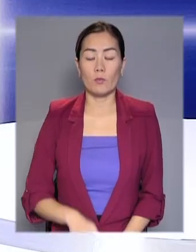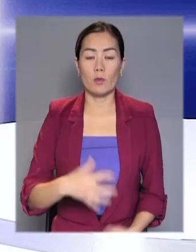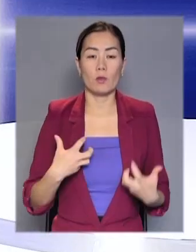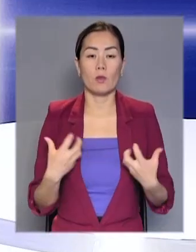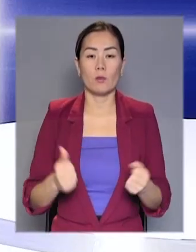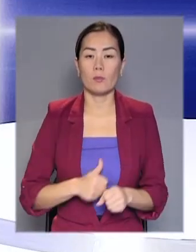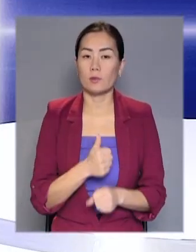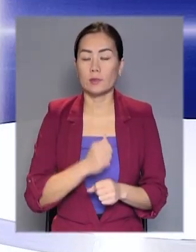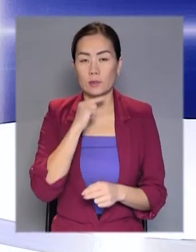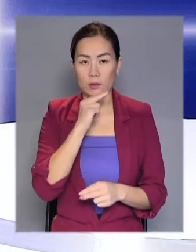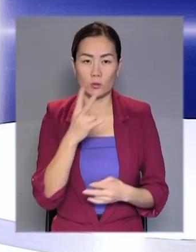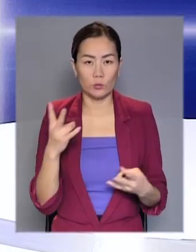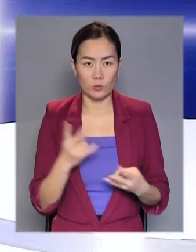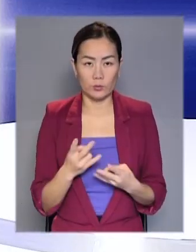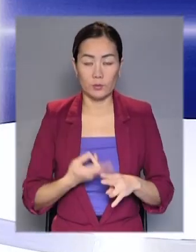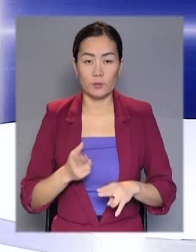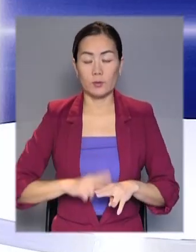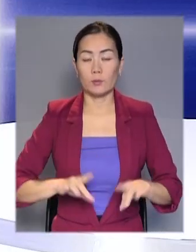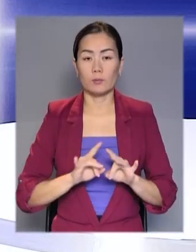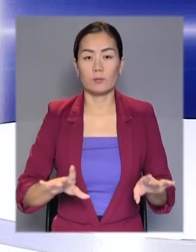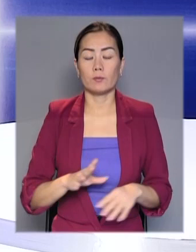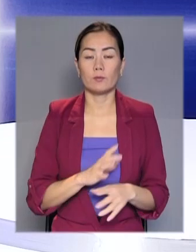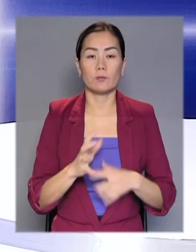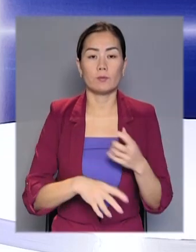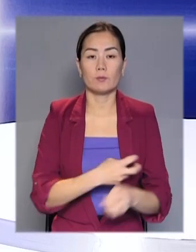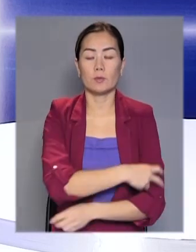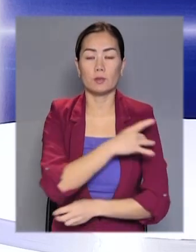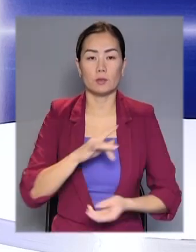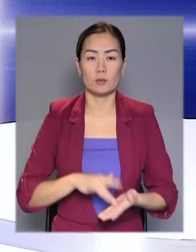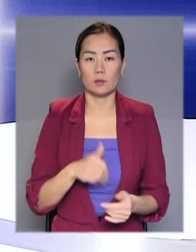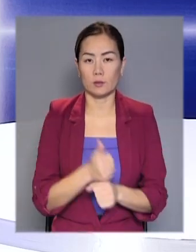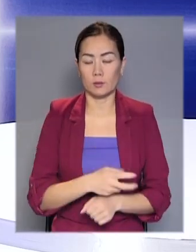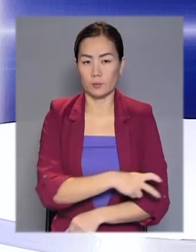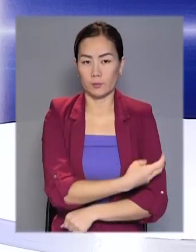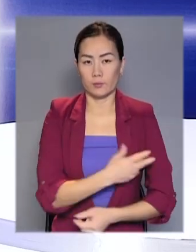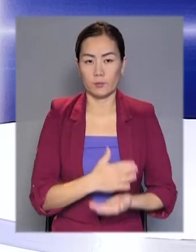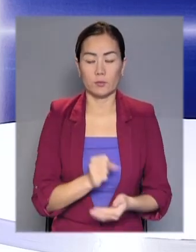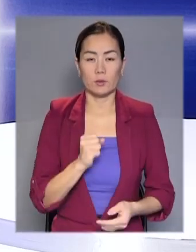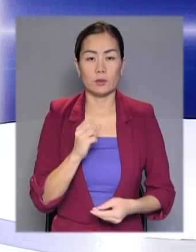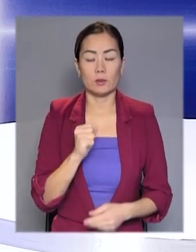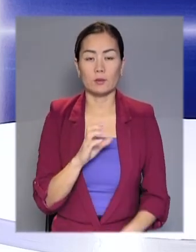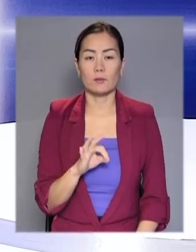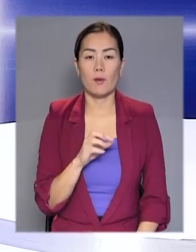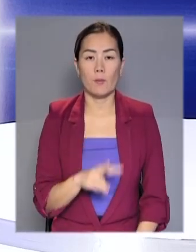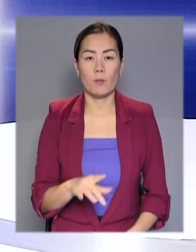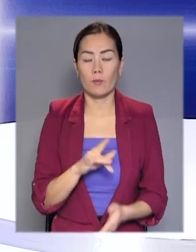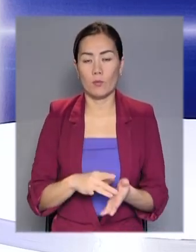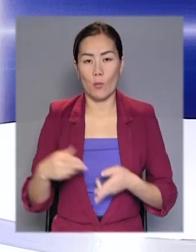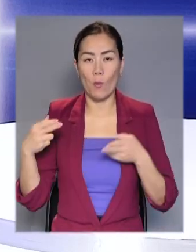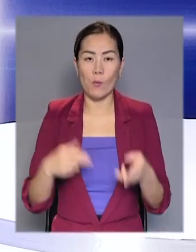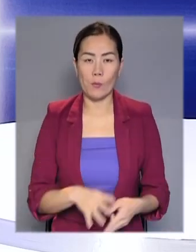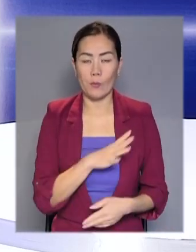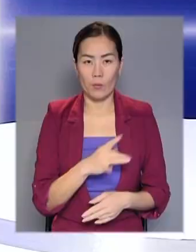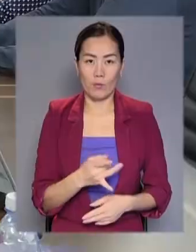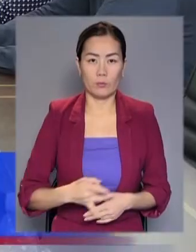Ұлт саулығы басты назарда болуы тиіс, осылай деген халықаралық медицина орталығының бас дәрігері Жасан Зекейұлы Атырауға іссапар